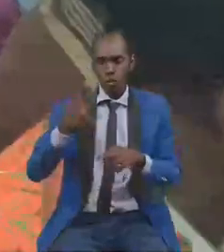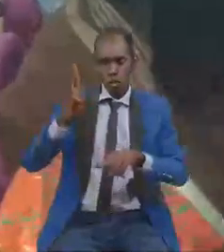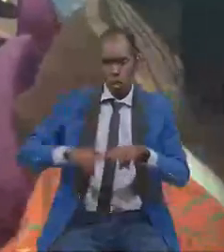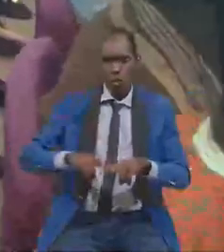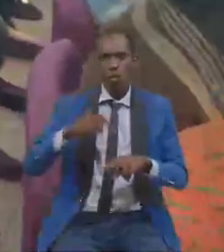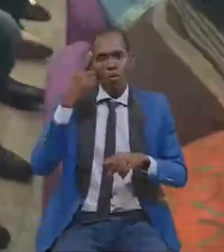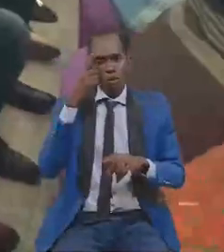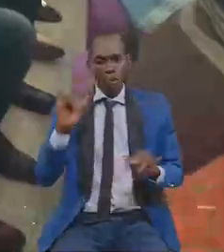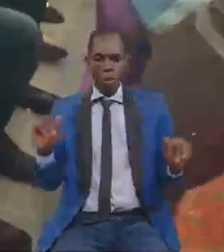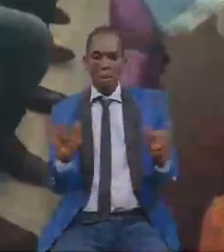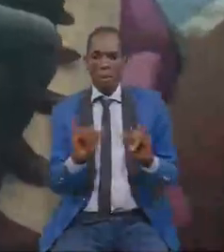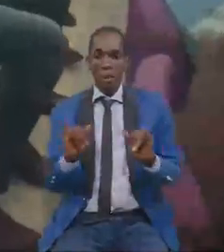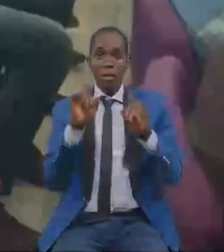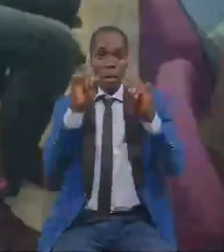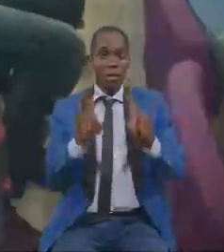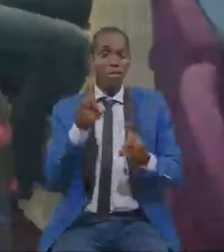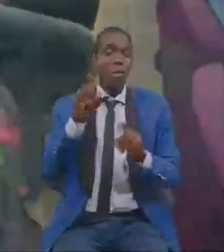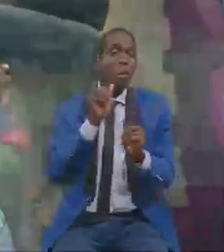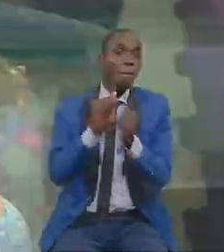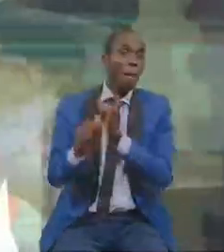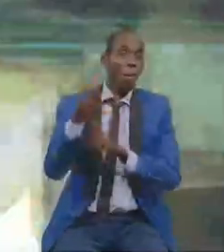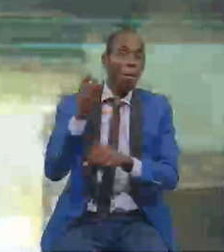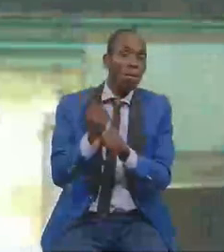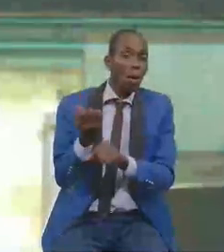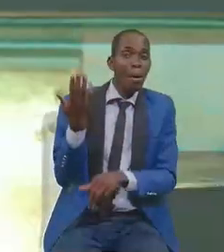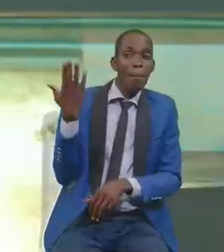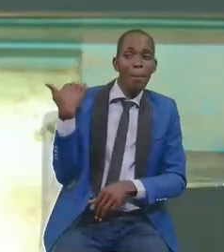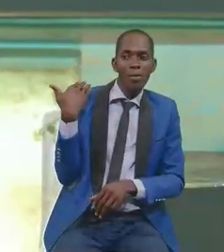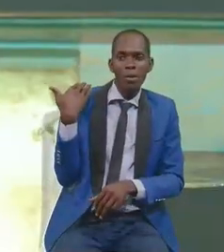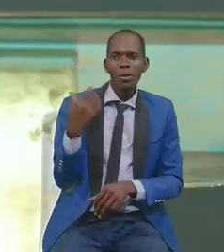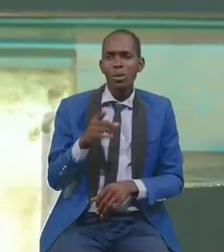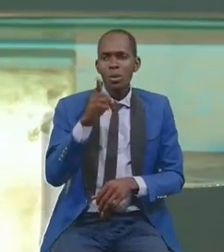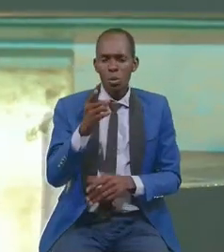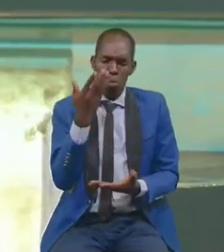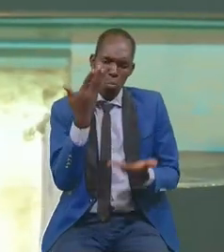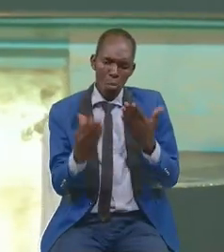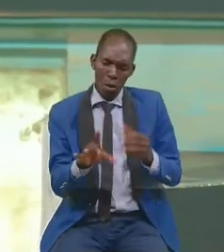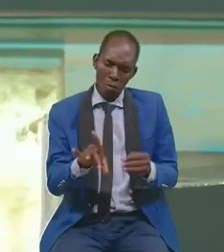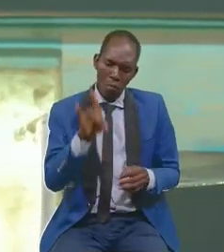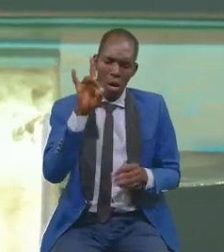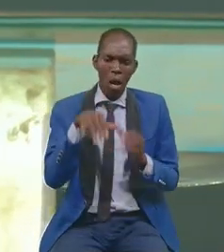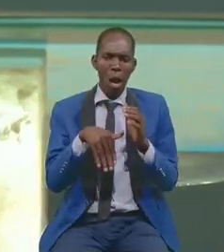examen où tu étais premier, 1 an passé, tu pourrais découvrir que